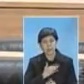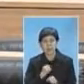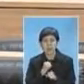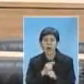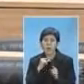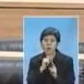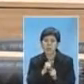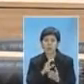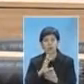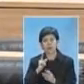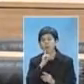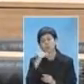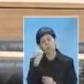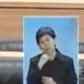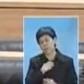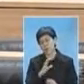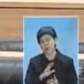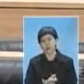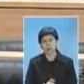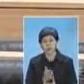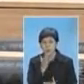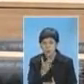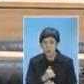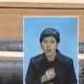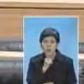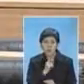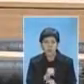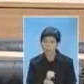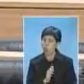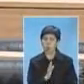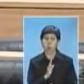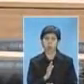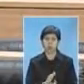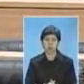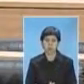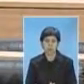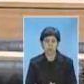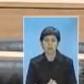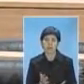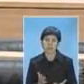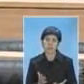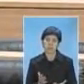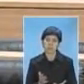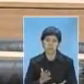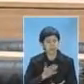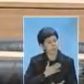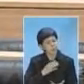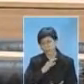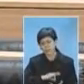าคำพูดของท่านสุชาติมาพูดอีกเวลาท่านแข่งท่านก็แข่งเกินไปดิฉันก็มี